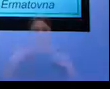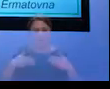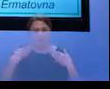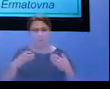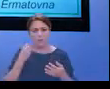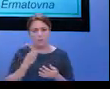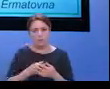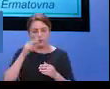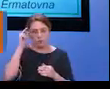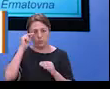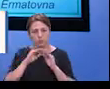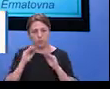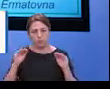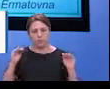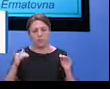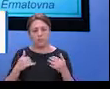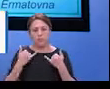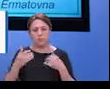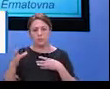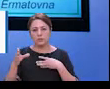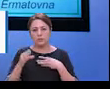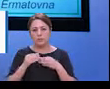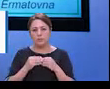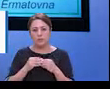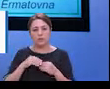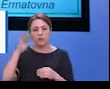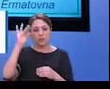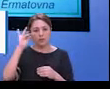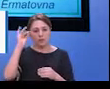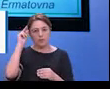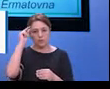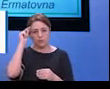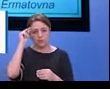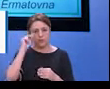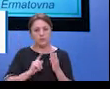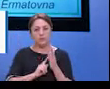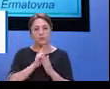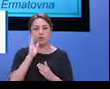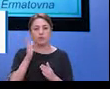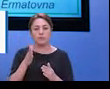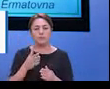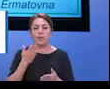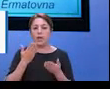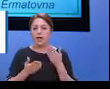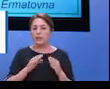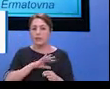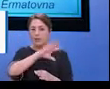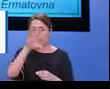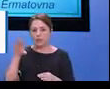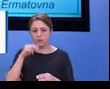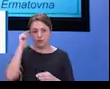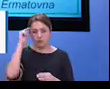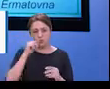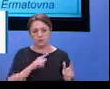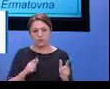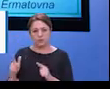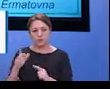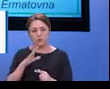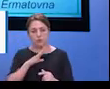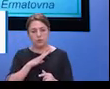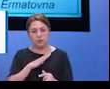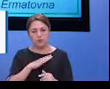Assalomu alaykum aziz o'quvchilar. Bugun biz sizlar bilan tarix darsimizni boshlaymiz. Agar barchamiz darsga tayyor bo'ladigan